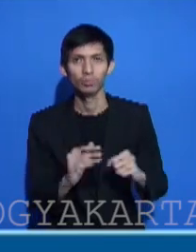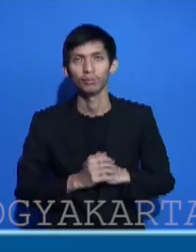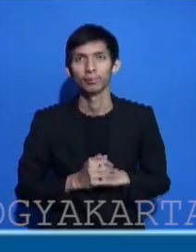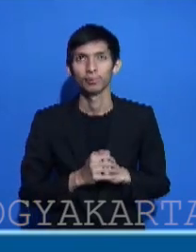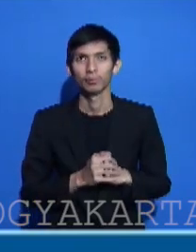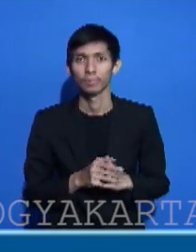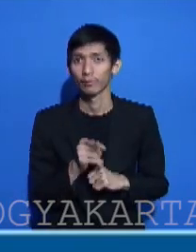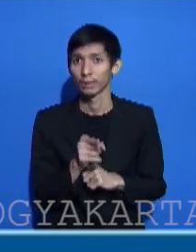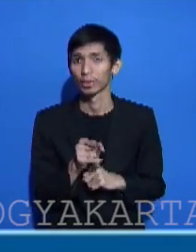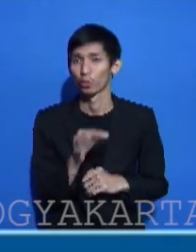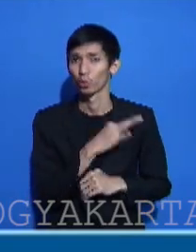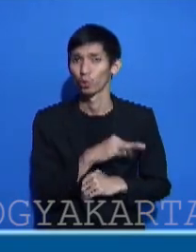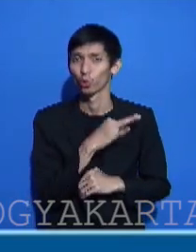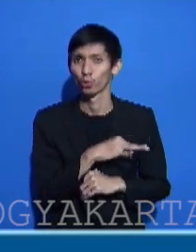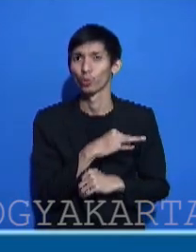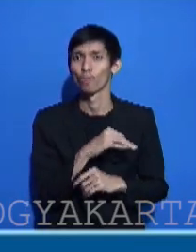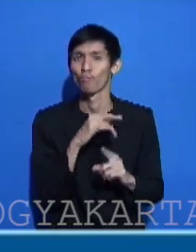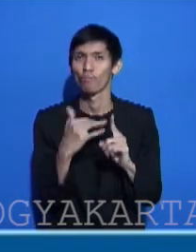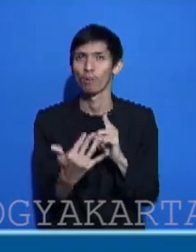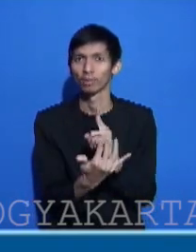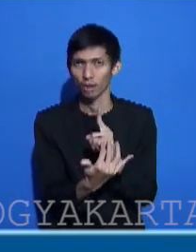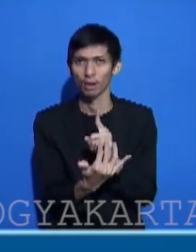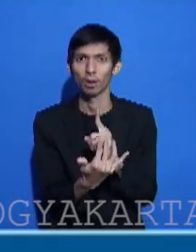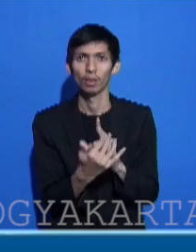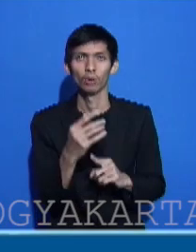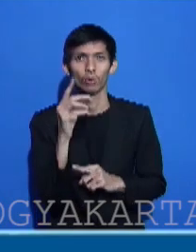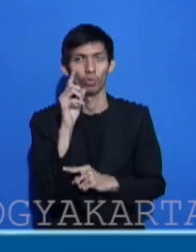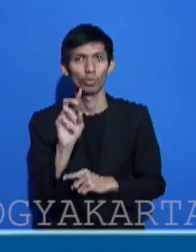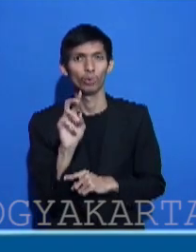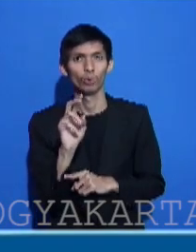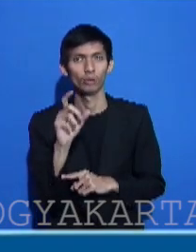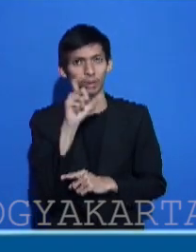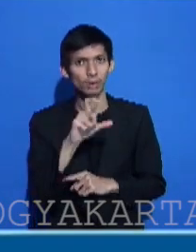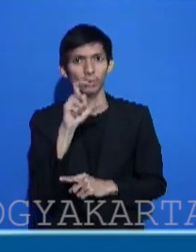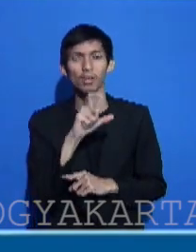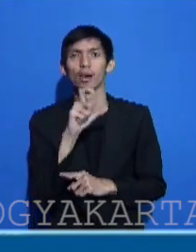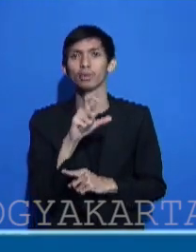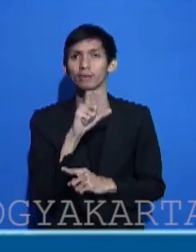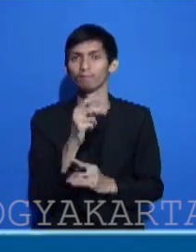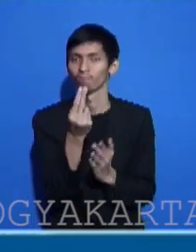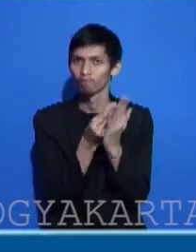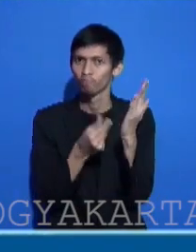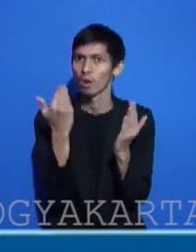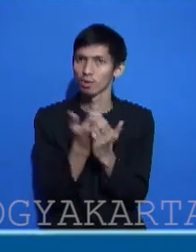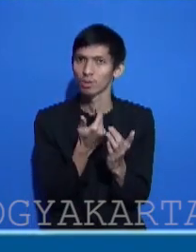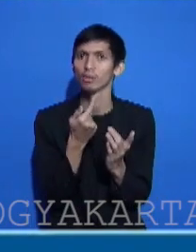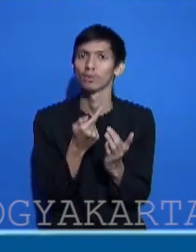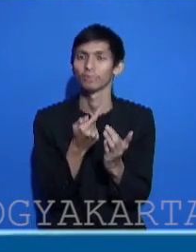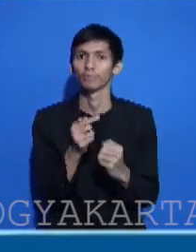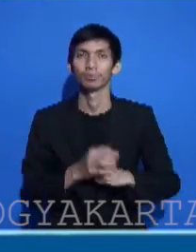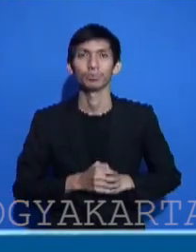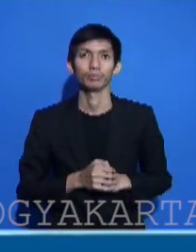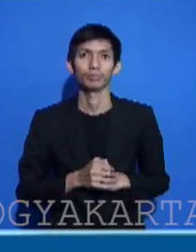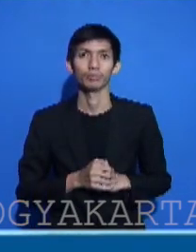lajeng dipun mupangataken warga minangka kangge pados Sumbering Wulu Wektal. Sasunggalipun inggih menika